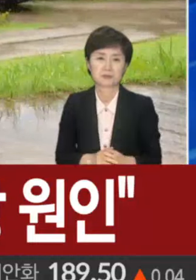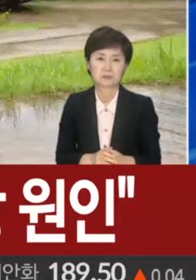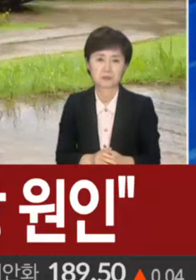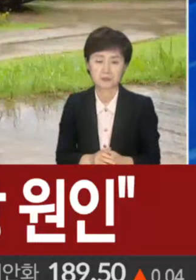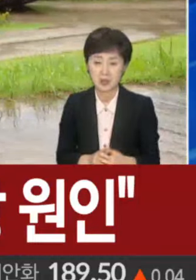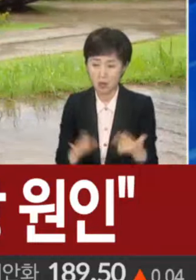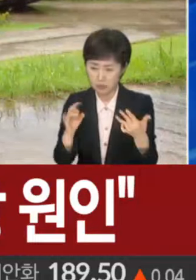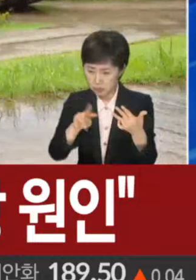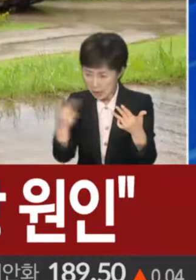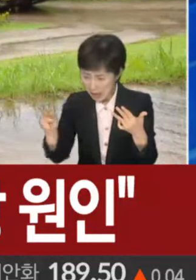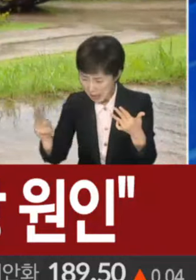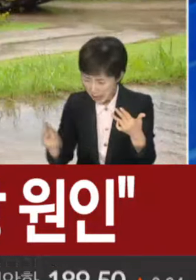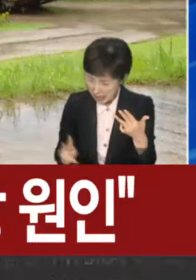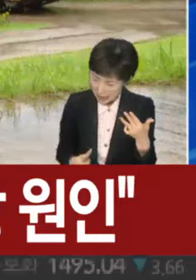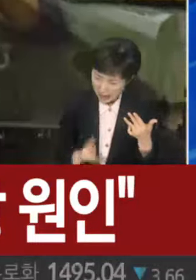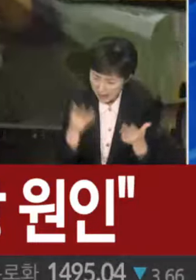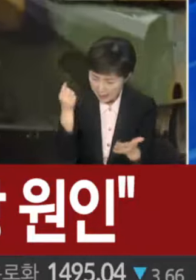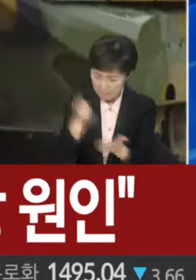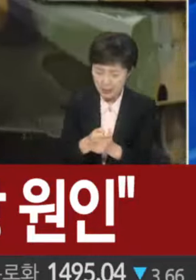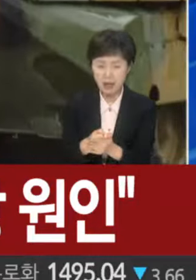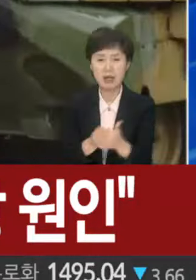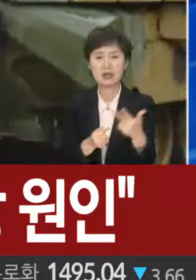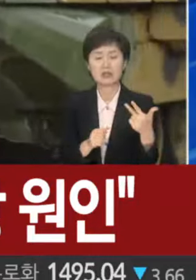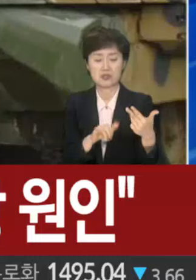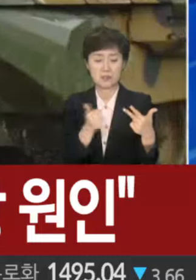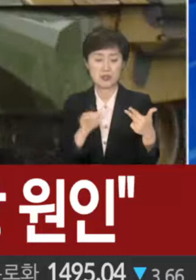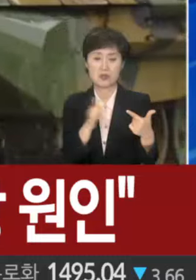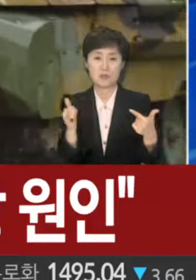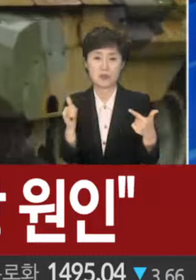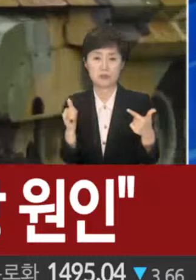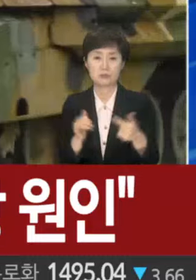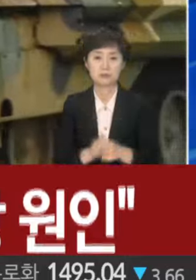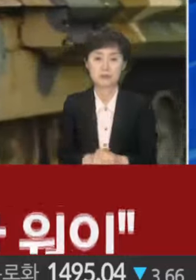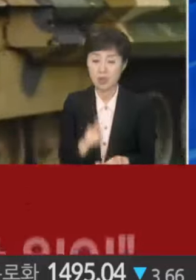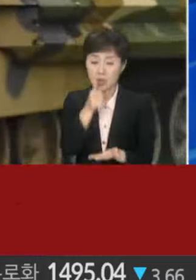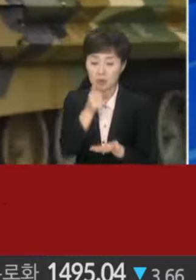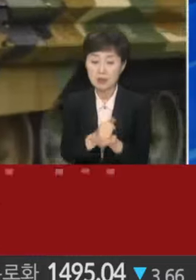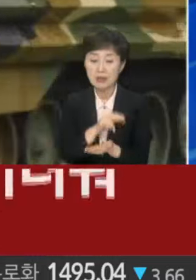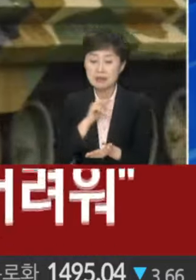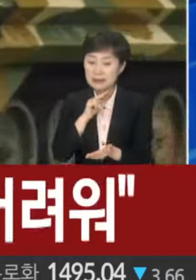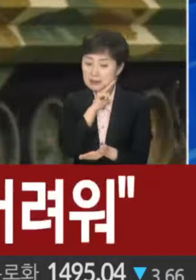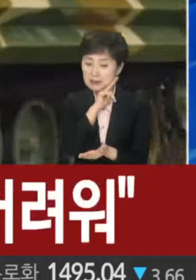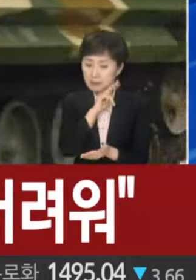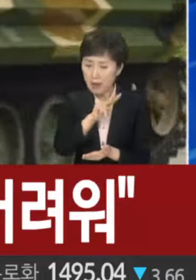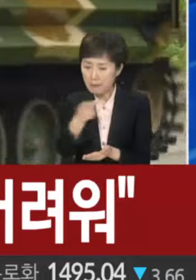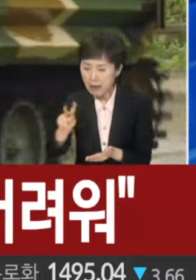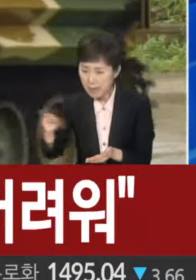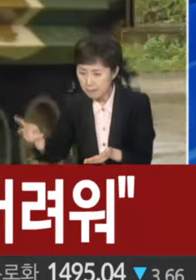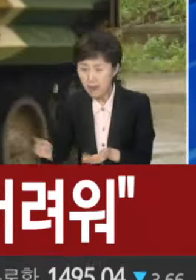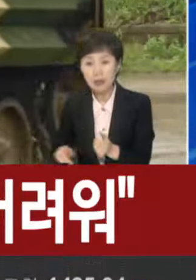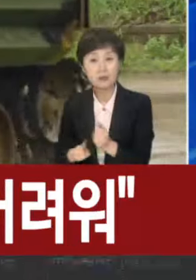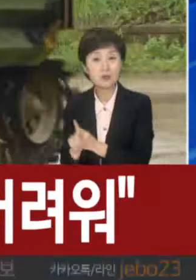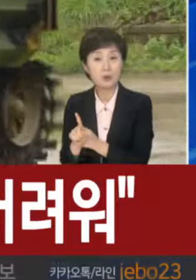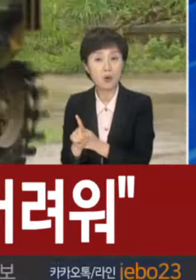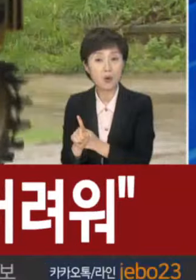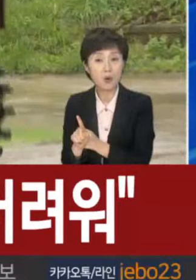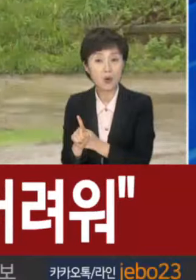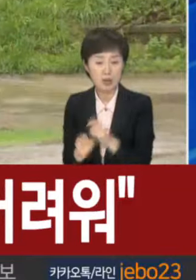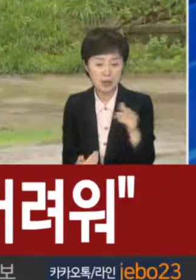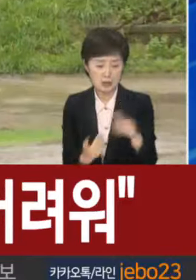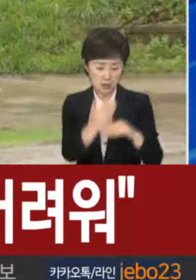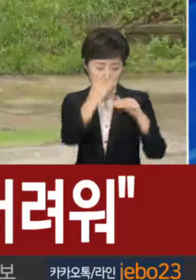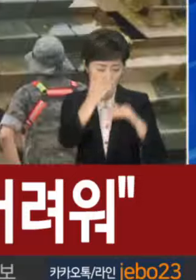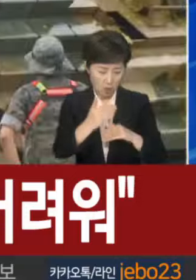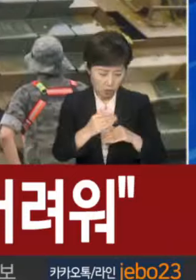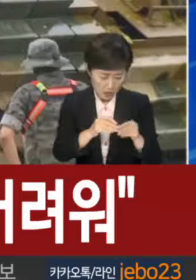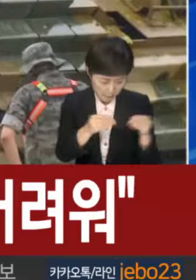경찰 수사도 그렇게 결정이 된 건데 그 혐의자가 그러니까 피의자가 계속해서 바뀐다는 거는 그만큼 이 사건 자체가 굉장히 까다롭다는